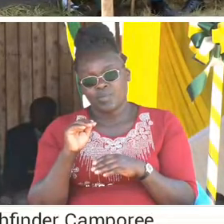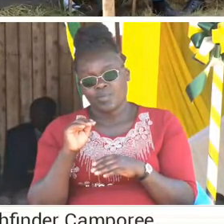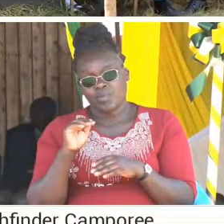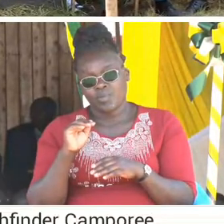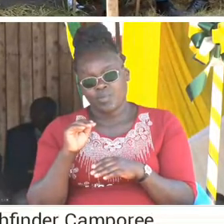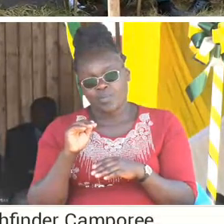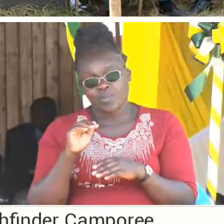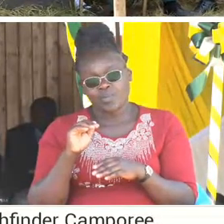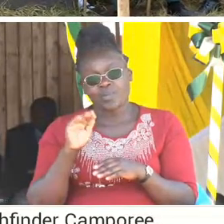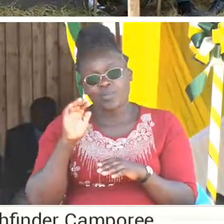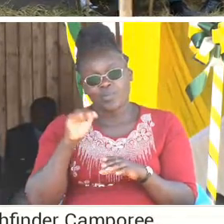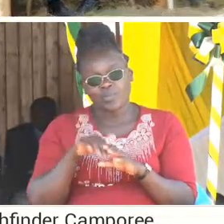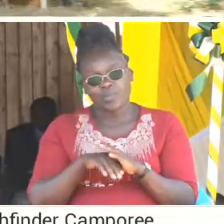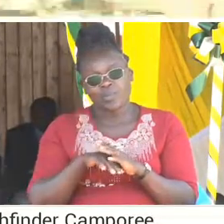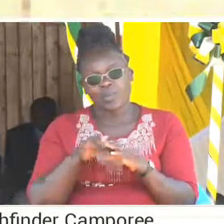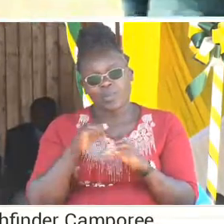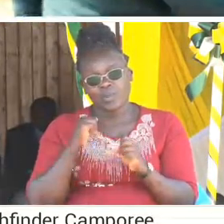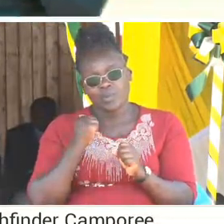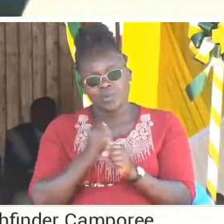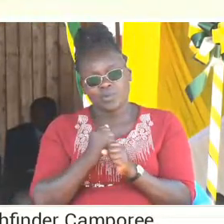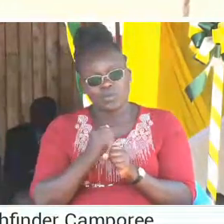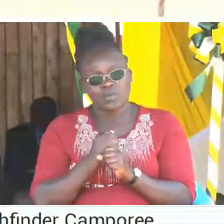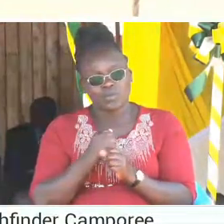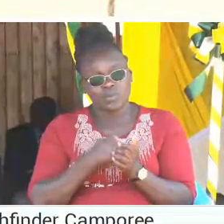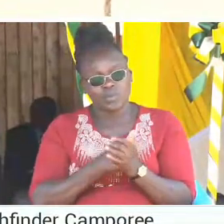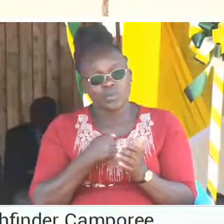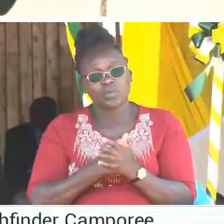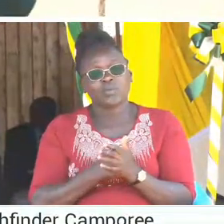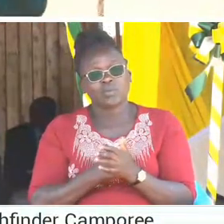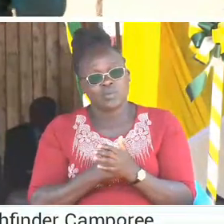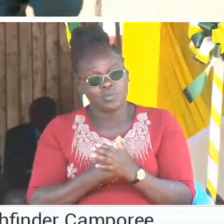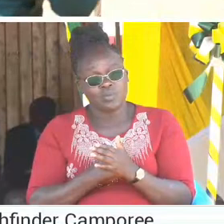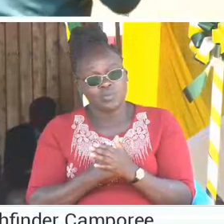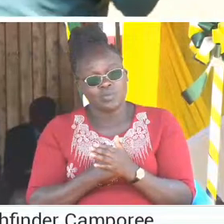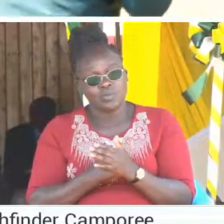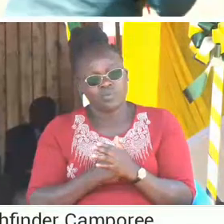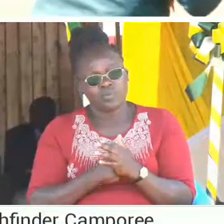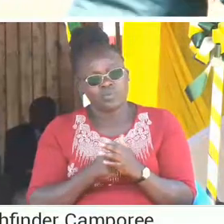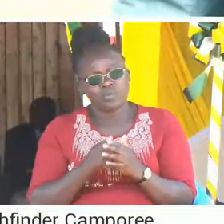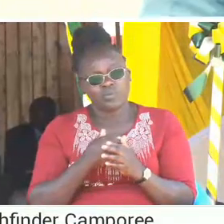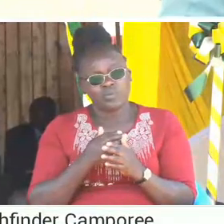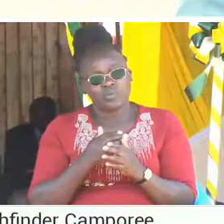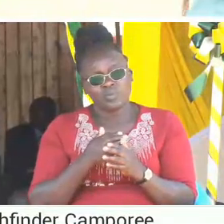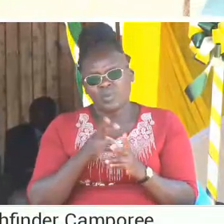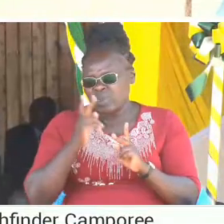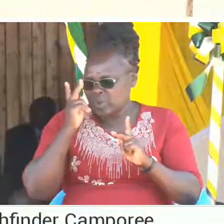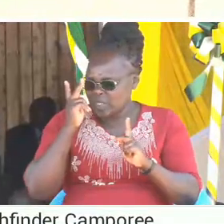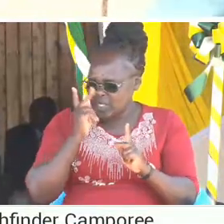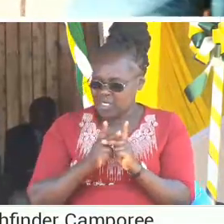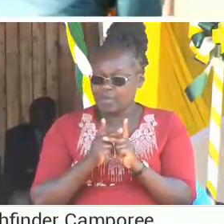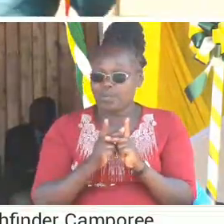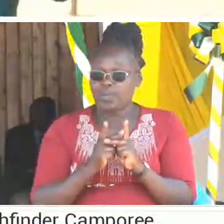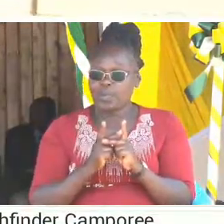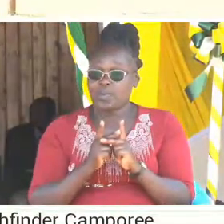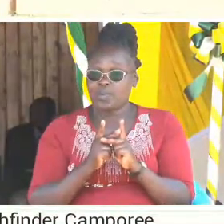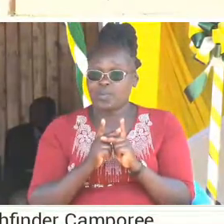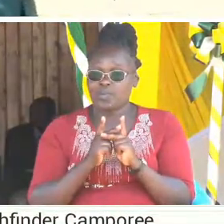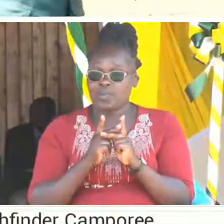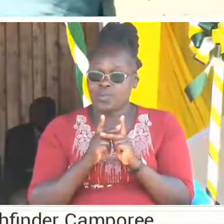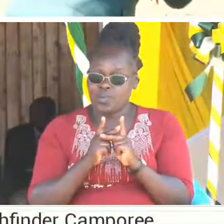wako kwa bidii. Kutunza kuyafanya. Na ukishasikia uyatunze